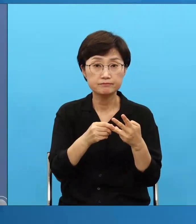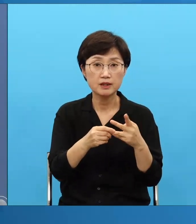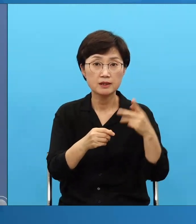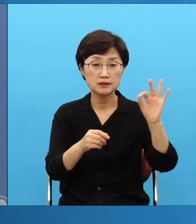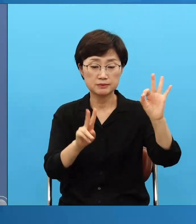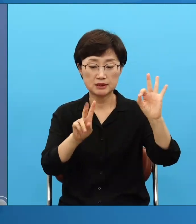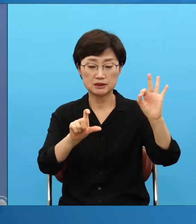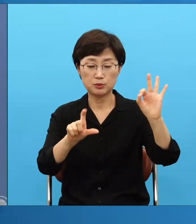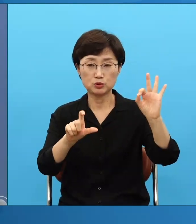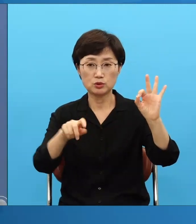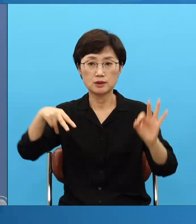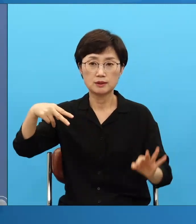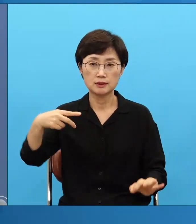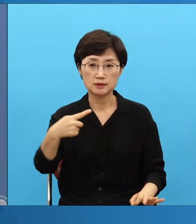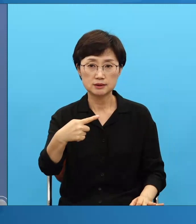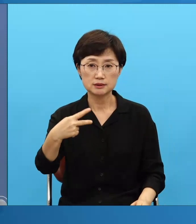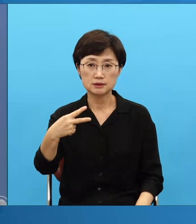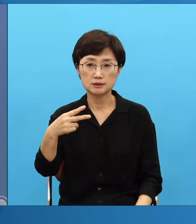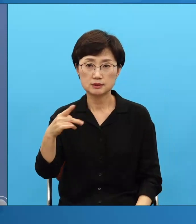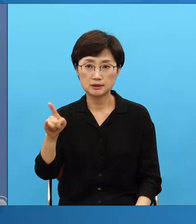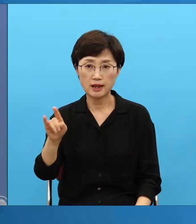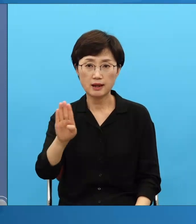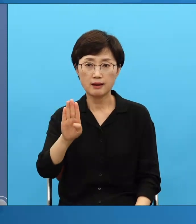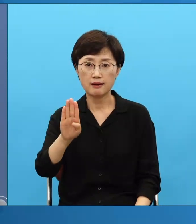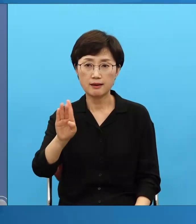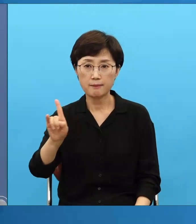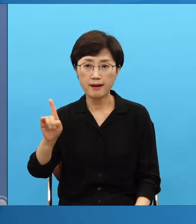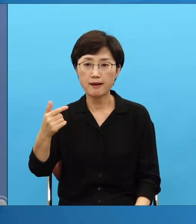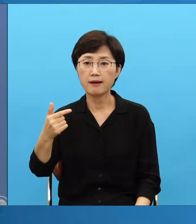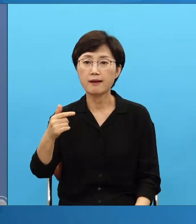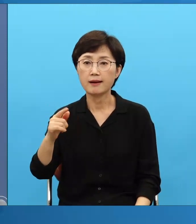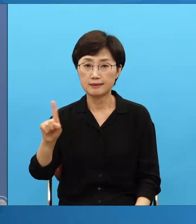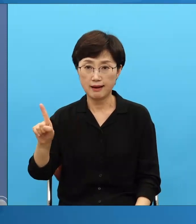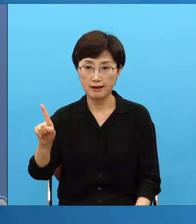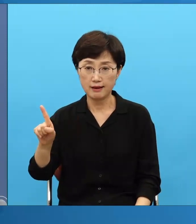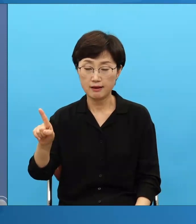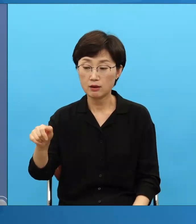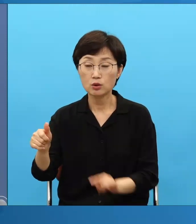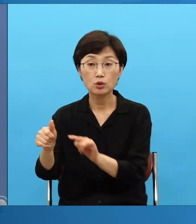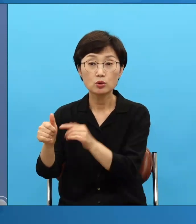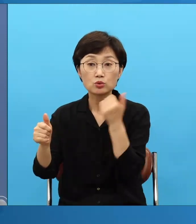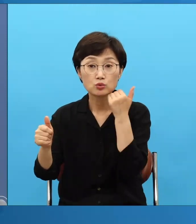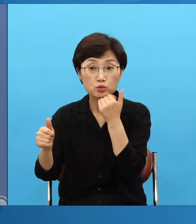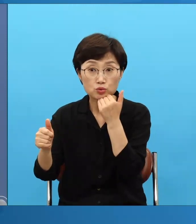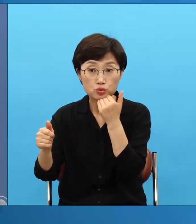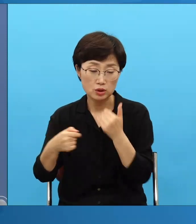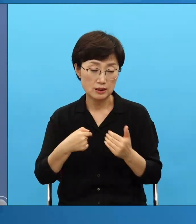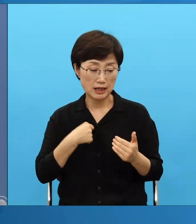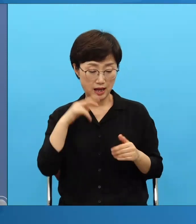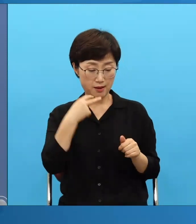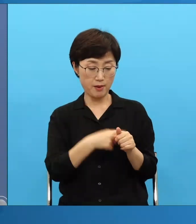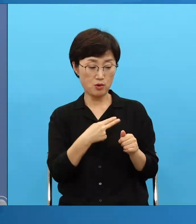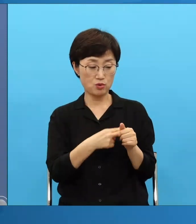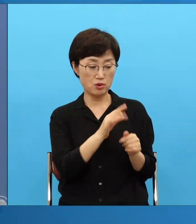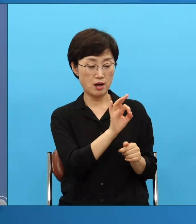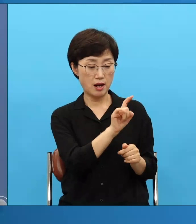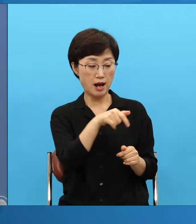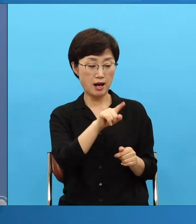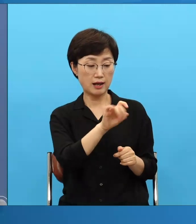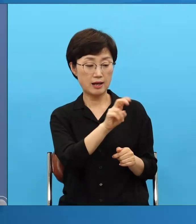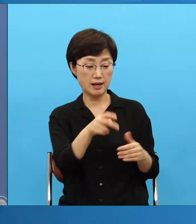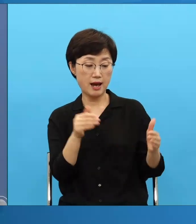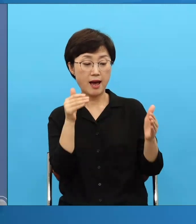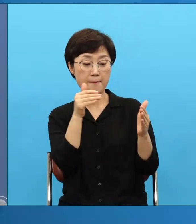15절에 스데반을 알아서 부릅니다. In verse 15, he calls the household of Stephanus, 아가야의 첫 열매요 성도